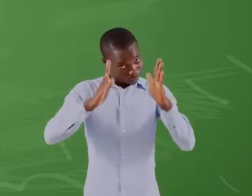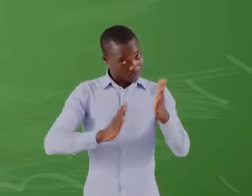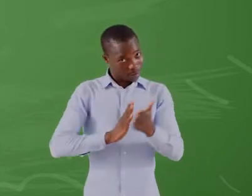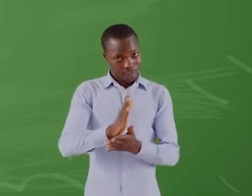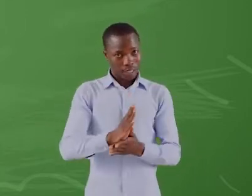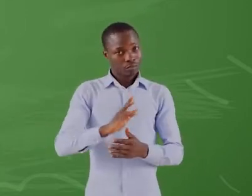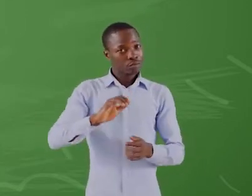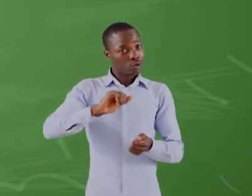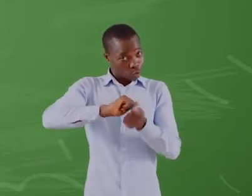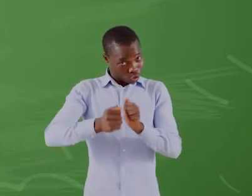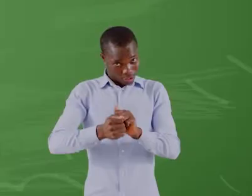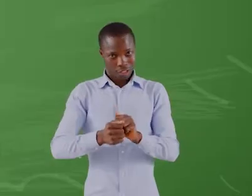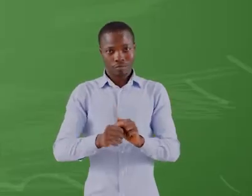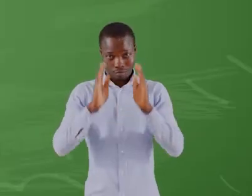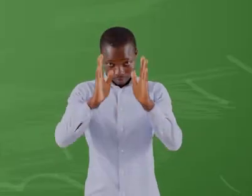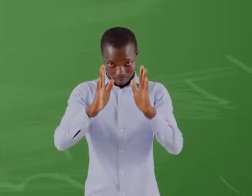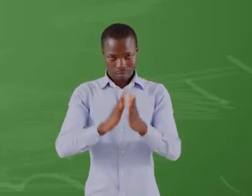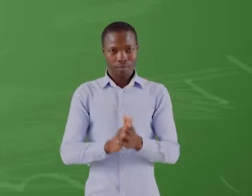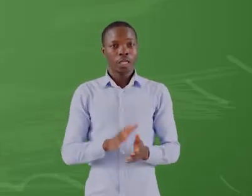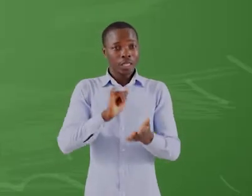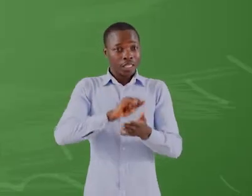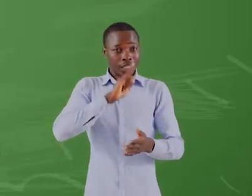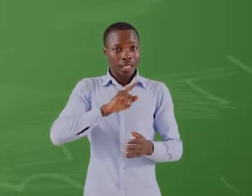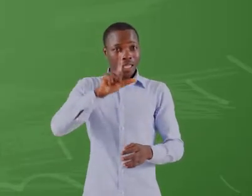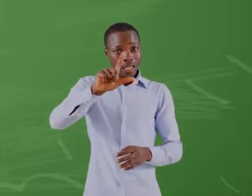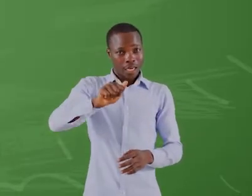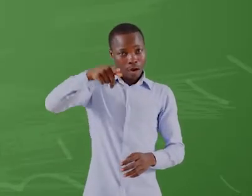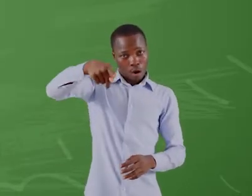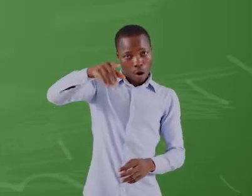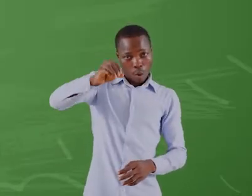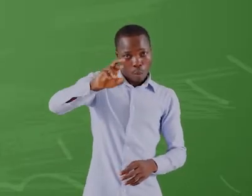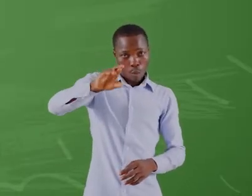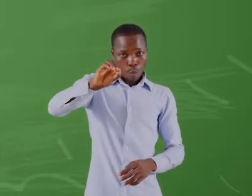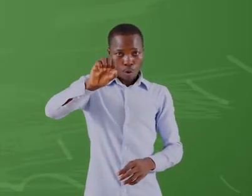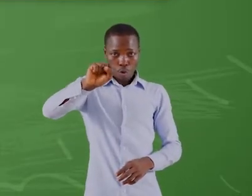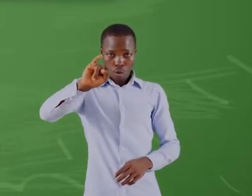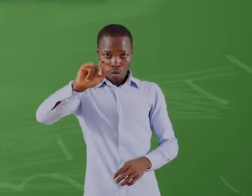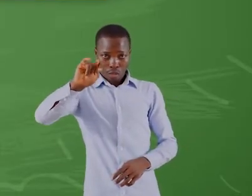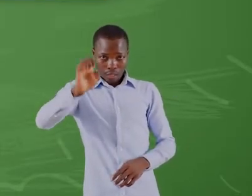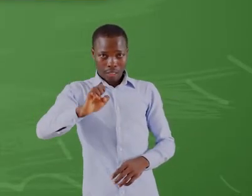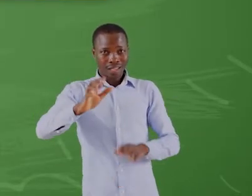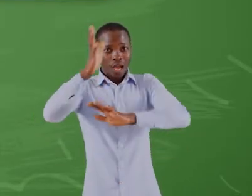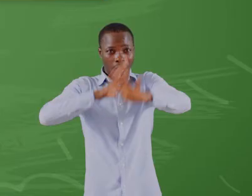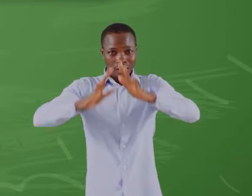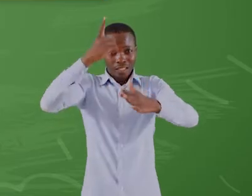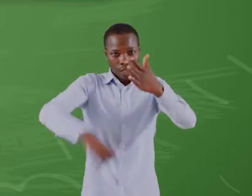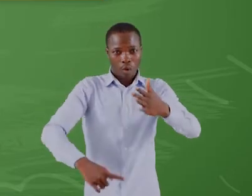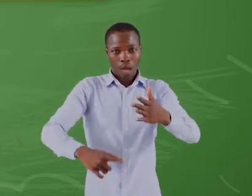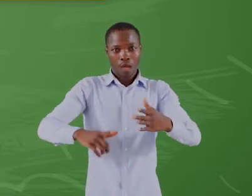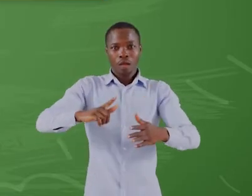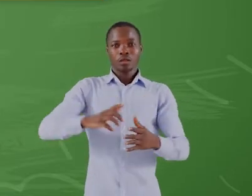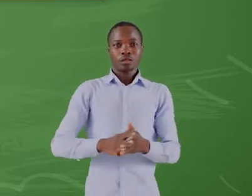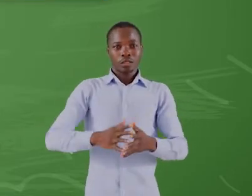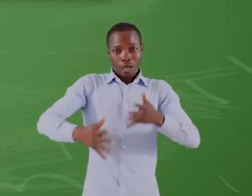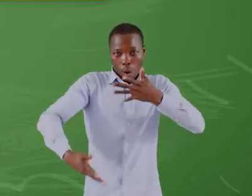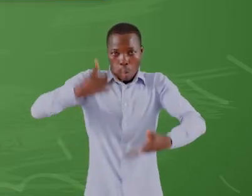Cette propriété est la porosité. Alors, en petit 2, la porosité.